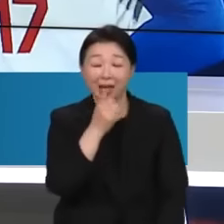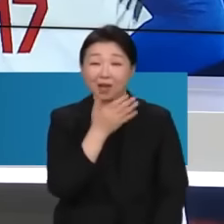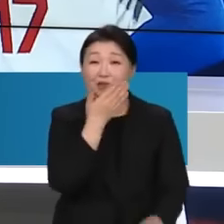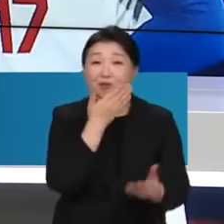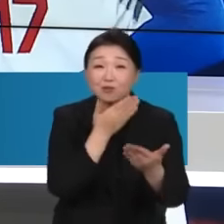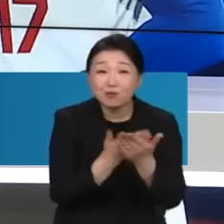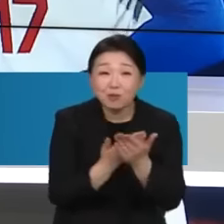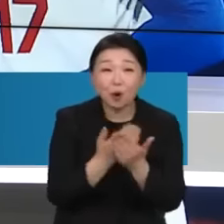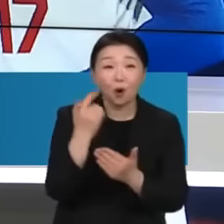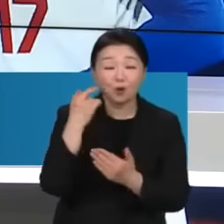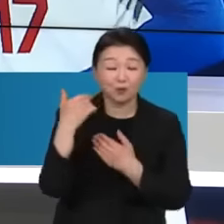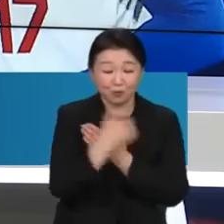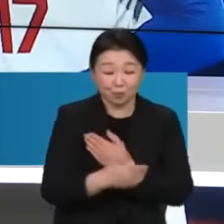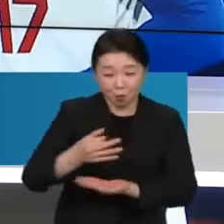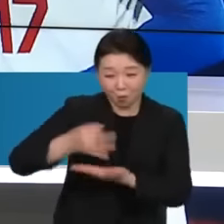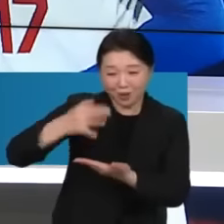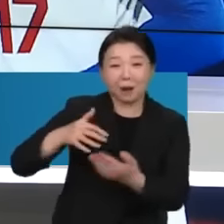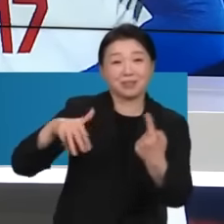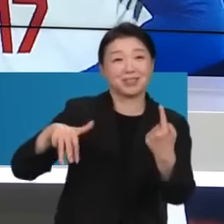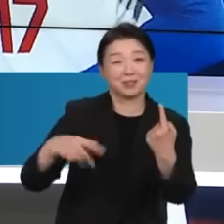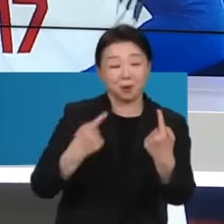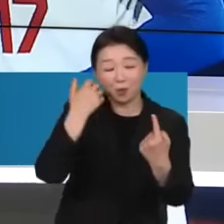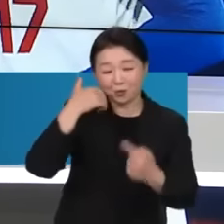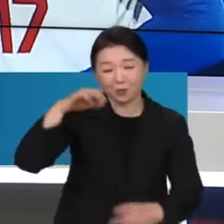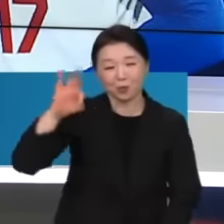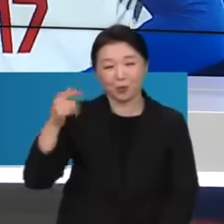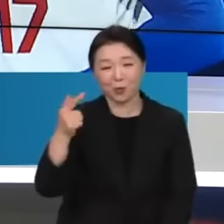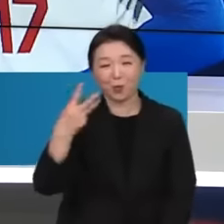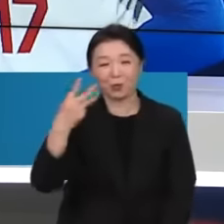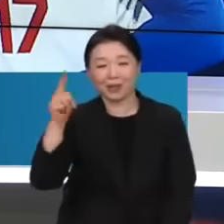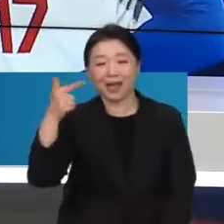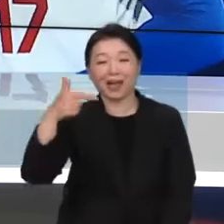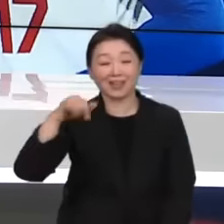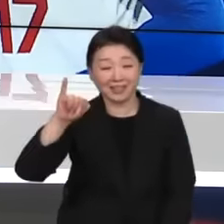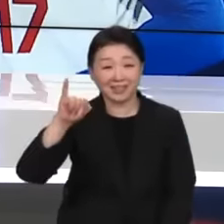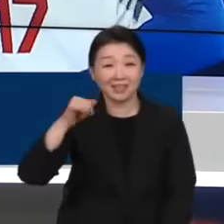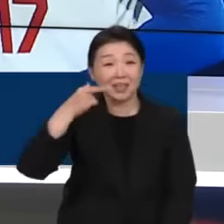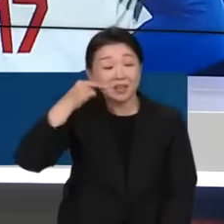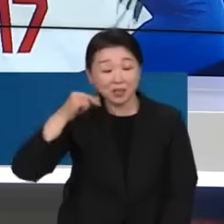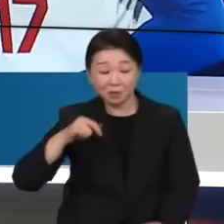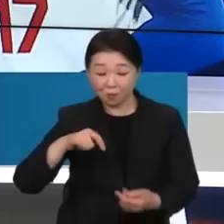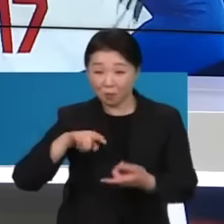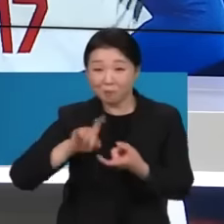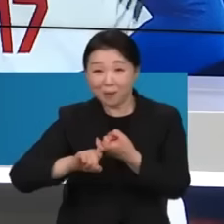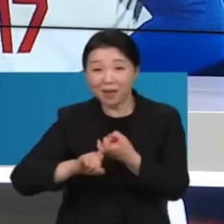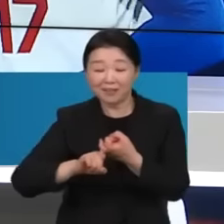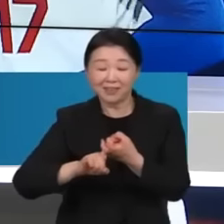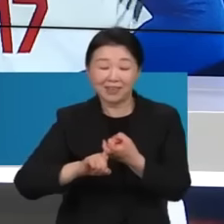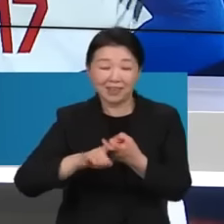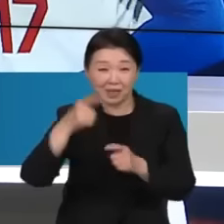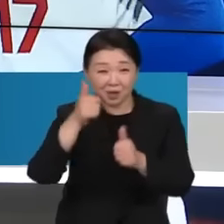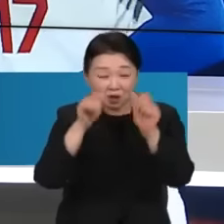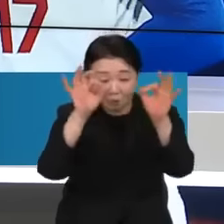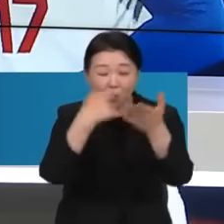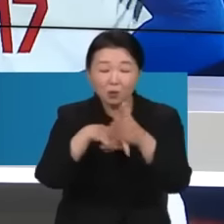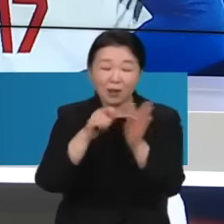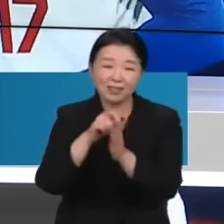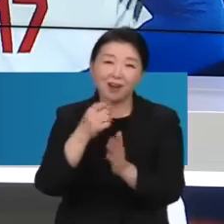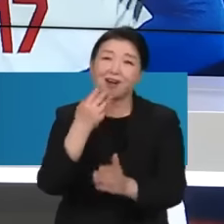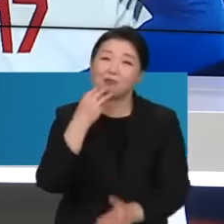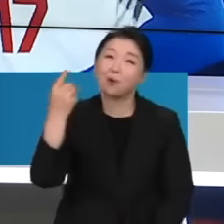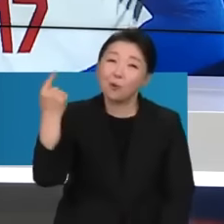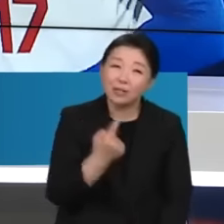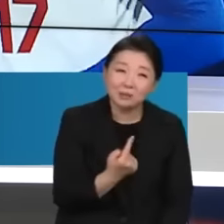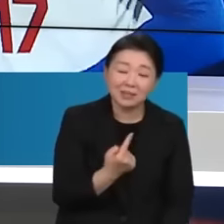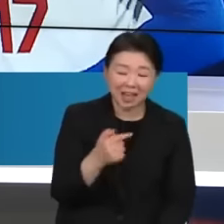몸값이 1조 원에 달하는 오타니 선수입니다. 일본 팬들도 오타니의 경기를 직접 보기 위해 서울을 찾았는데 경쟁률이